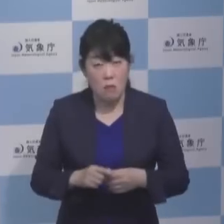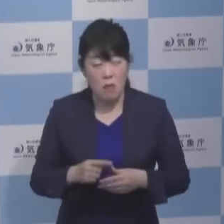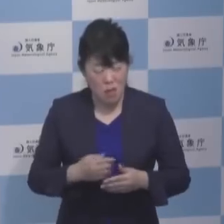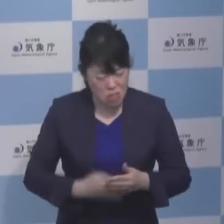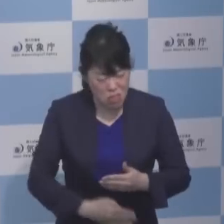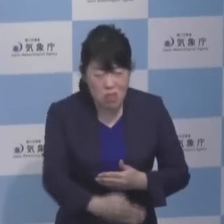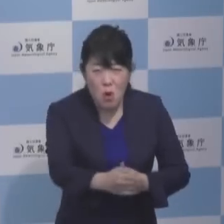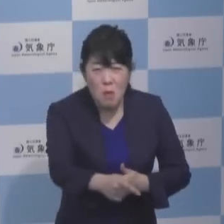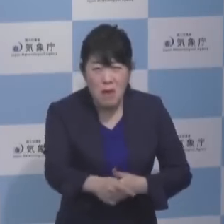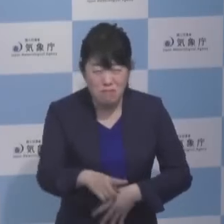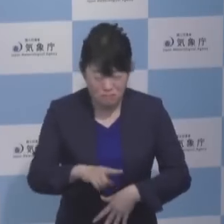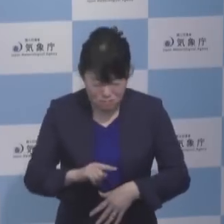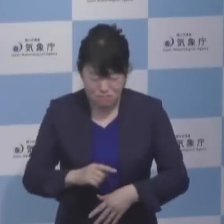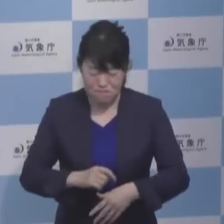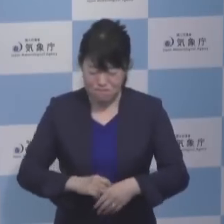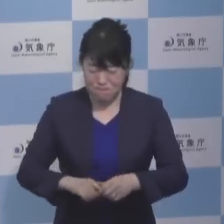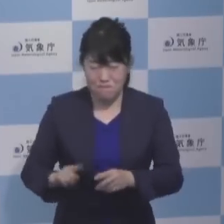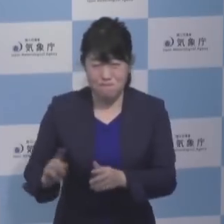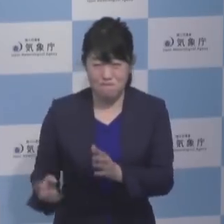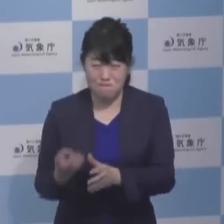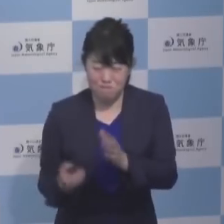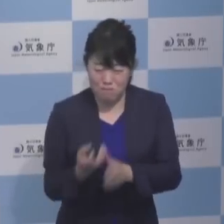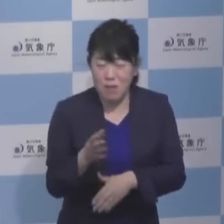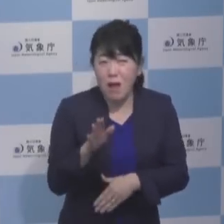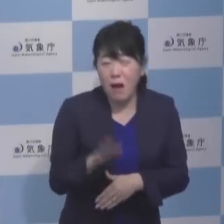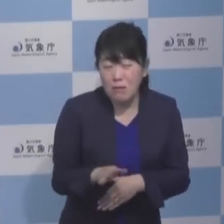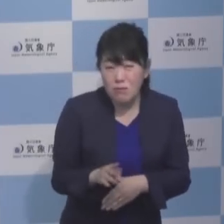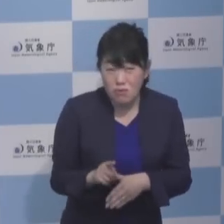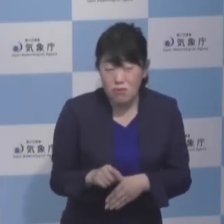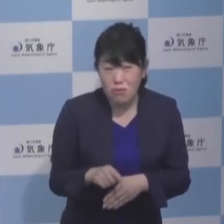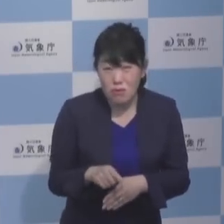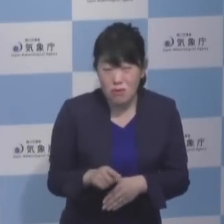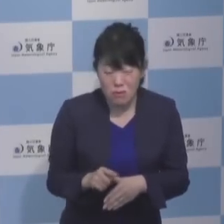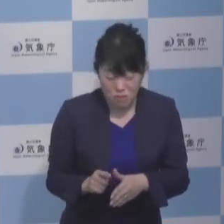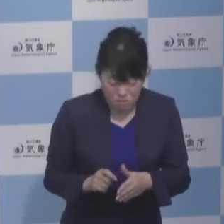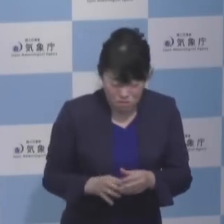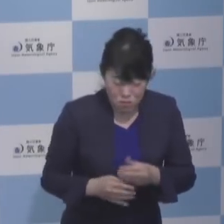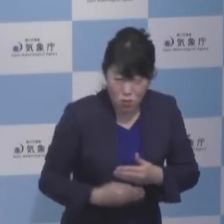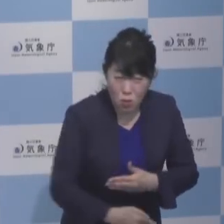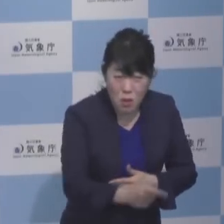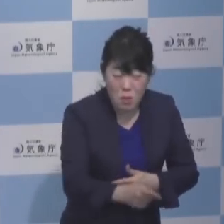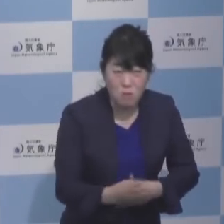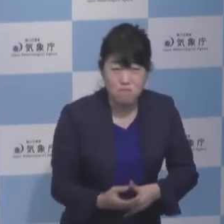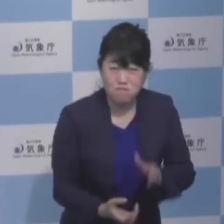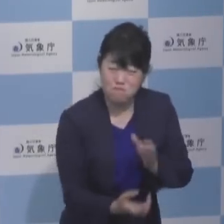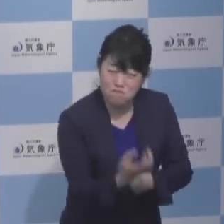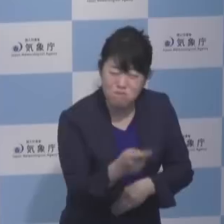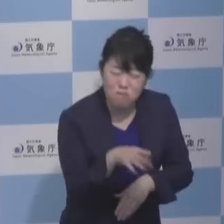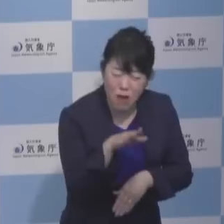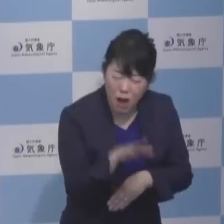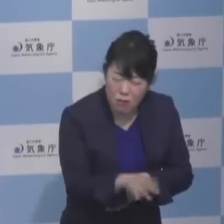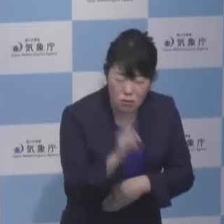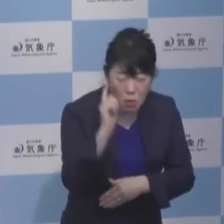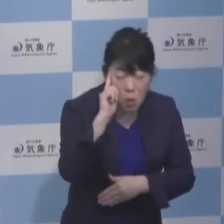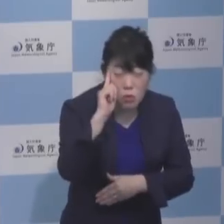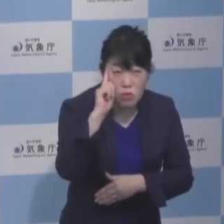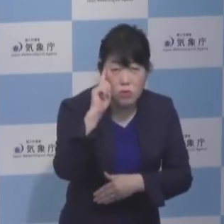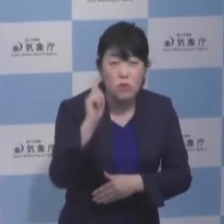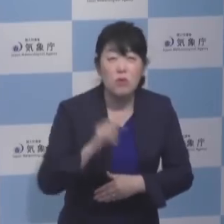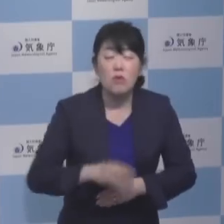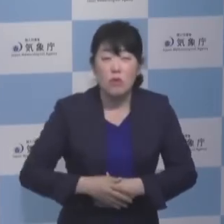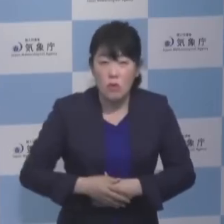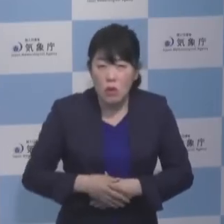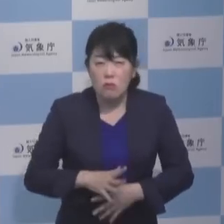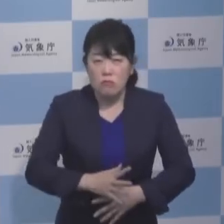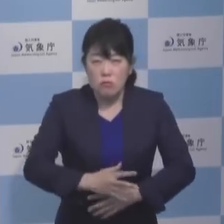は続いている状況ですので、まあ、注意につかつこういった大きな地震が起こりうるということに注意